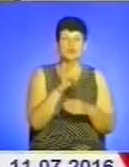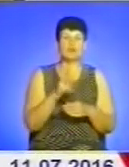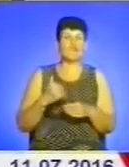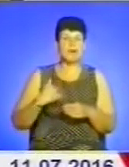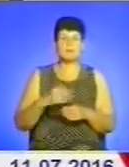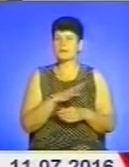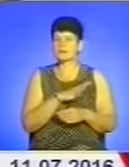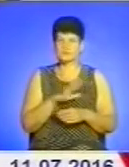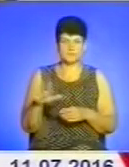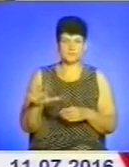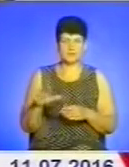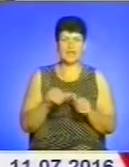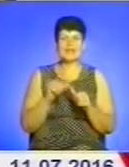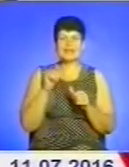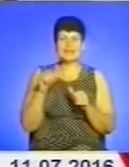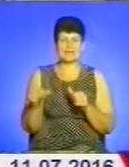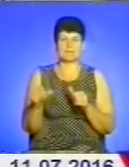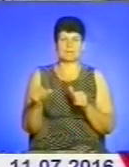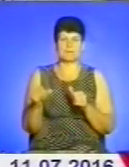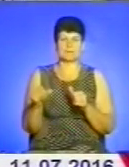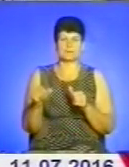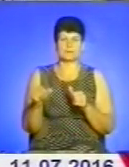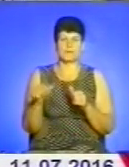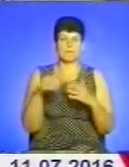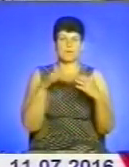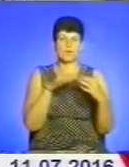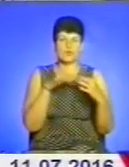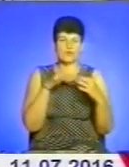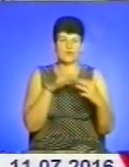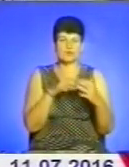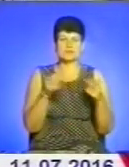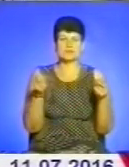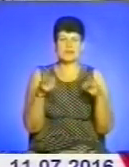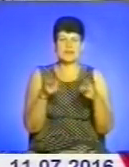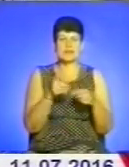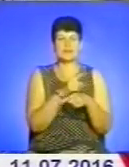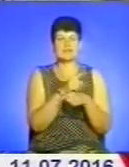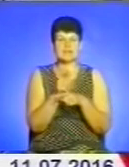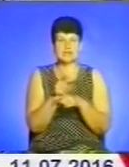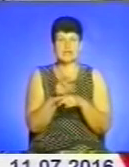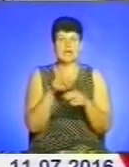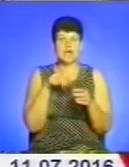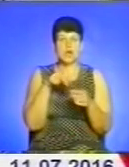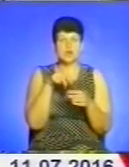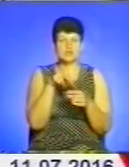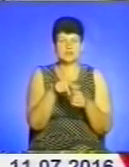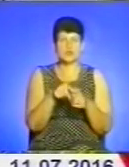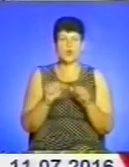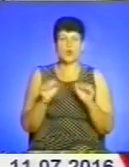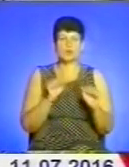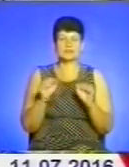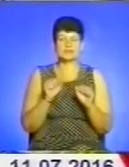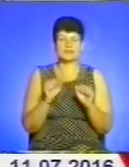служив. Крім бойових спеціальностей, як командир гармати, як навідник, як розвідники, і командири